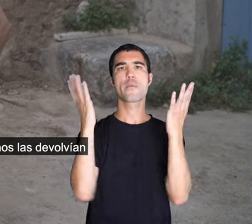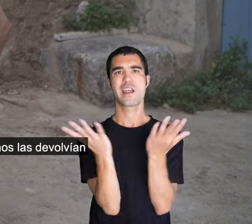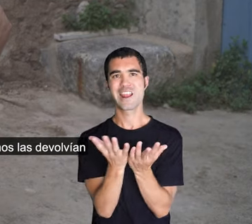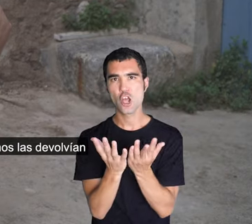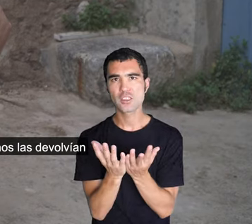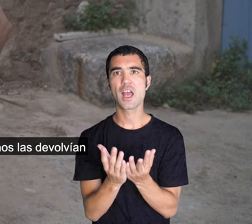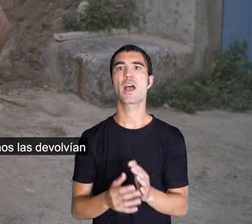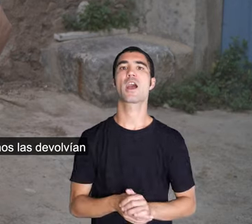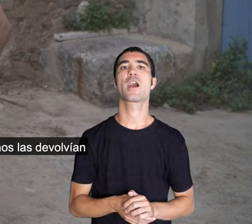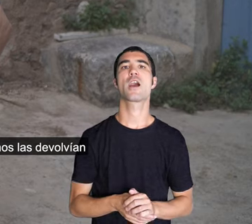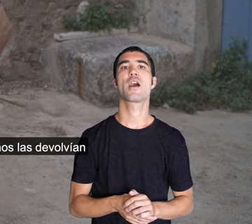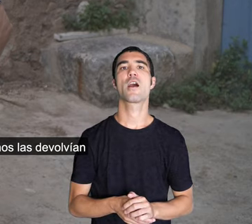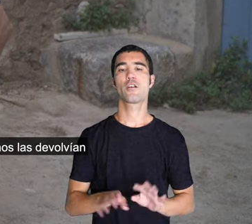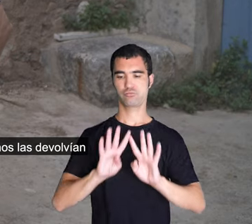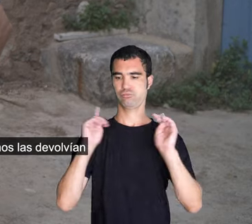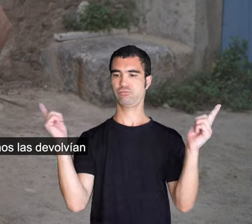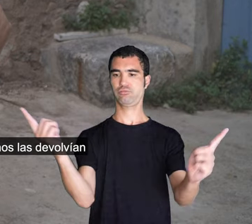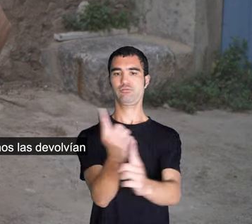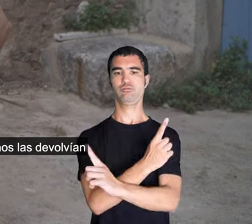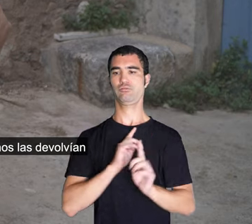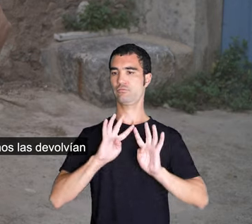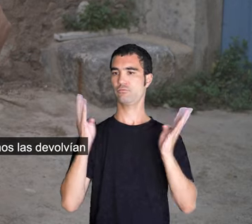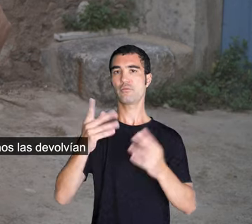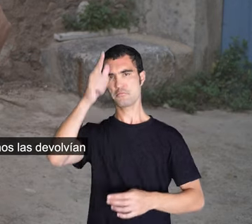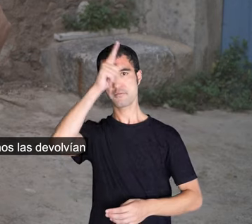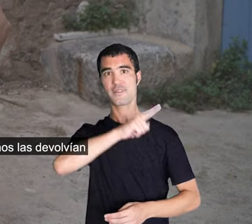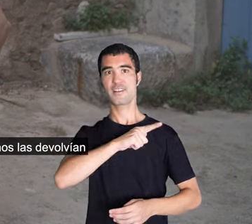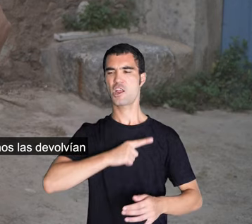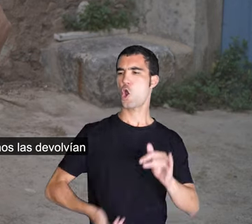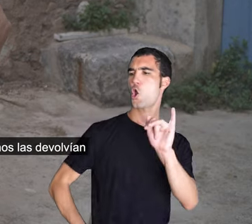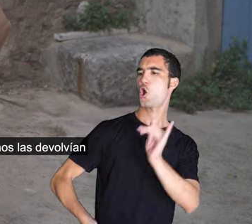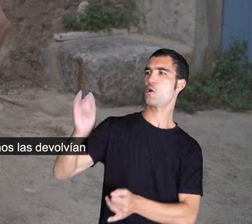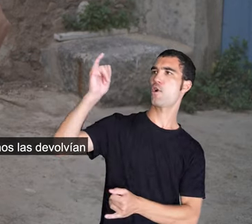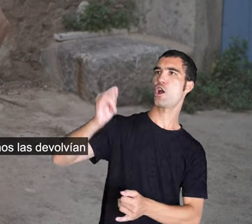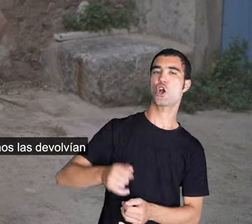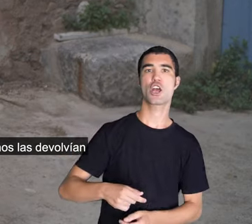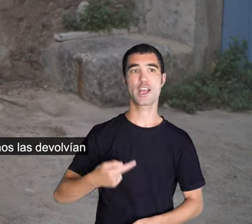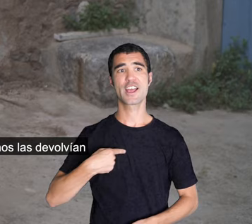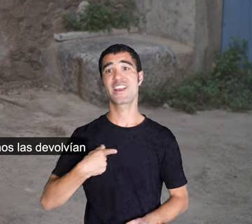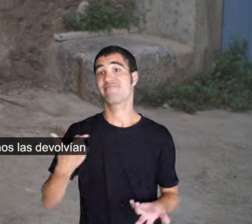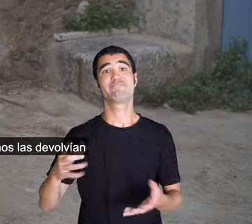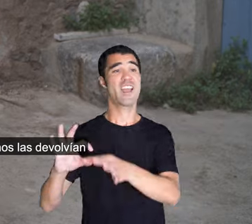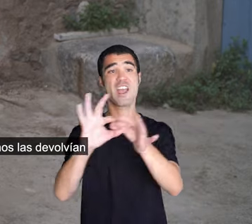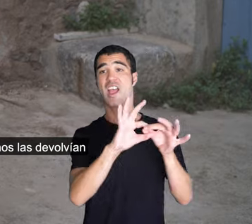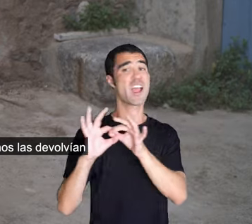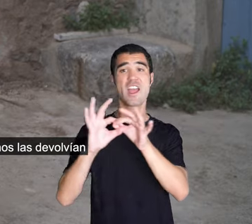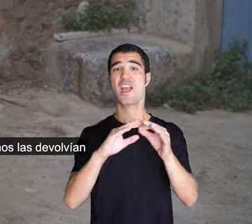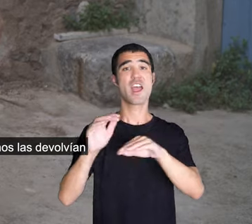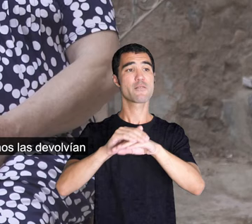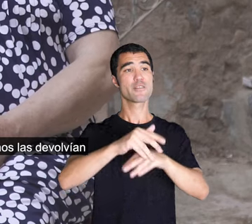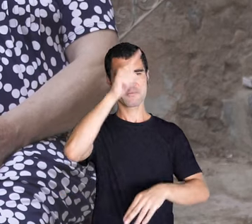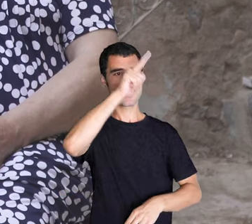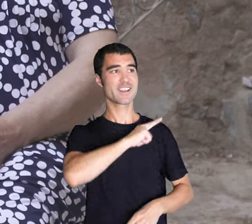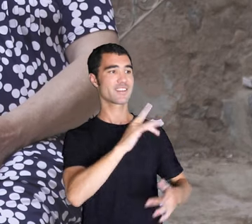A pilota, o en un cercle. I els marinos tornaven a tirar els a pilota cap aquí, i era així que fèiem amistat nosaltres amb els